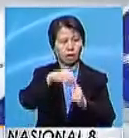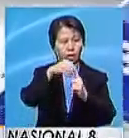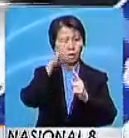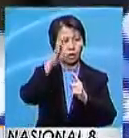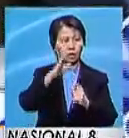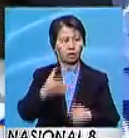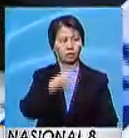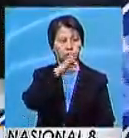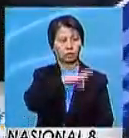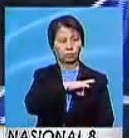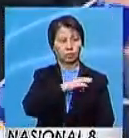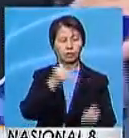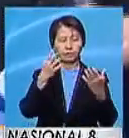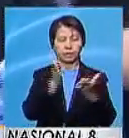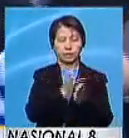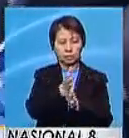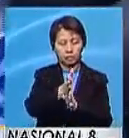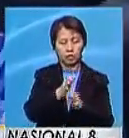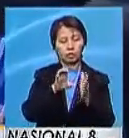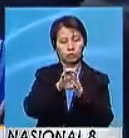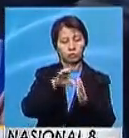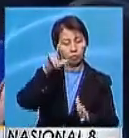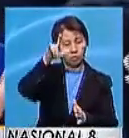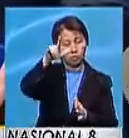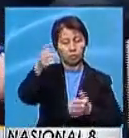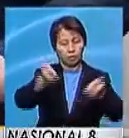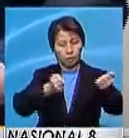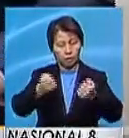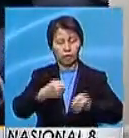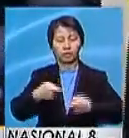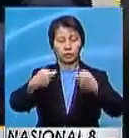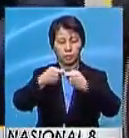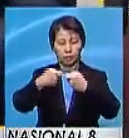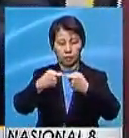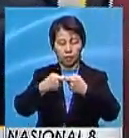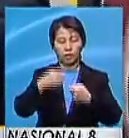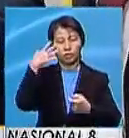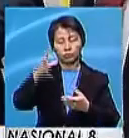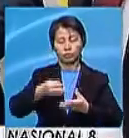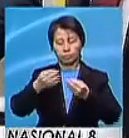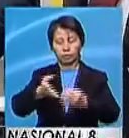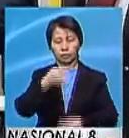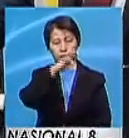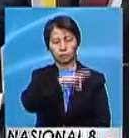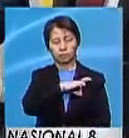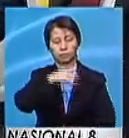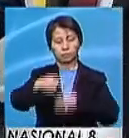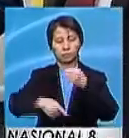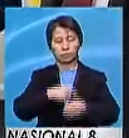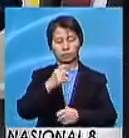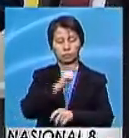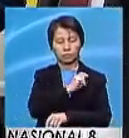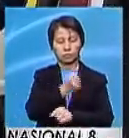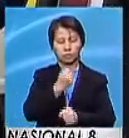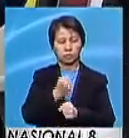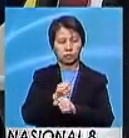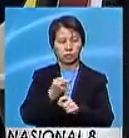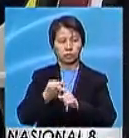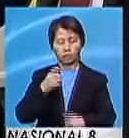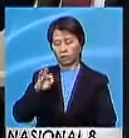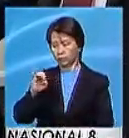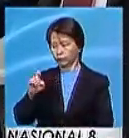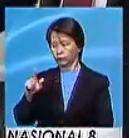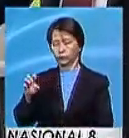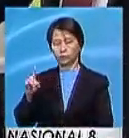akan memanfaatkan banyak sektor seperti penerbangan, otomotif dan elektronik. Ia juga telah memberi manfaat berhubung tenaga kerja dari Felda yang turut